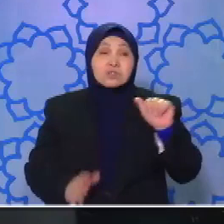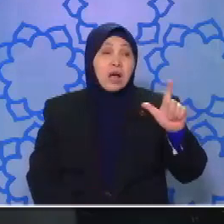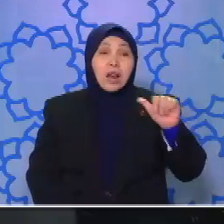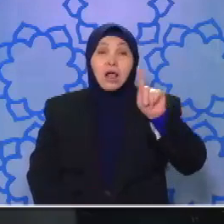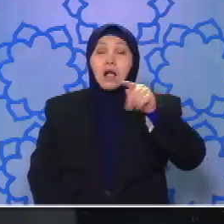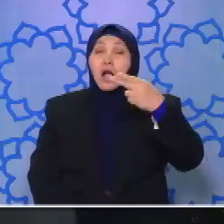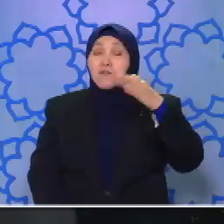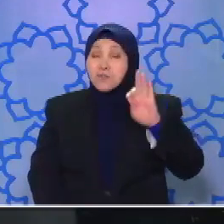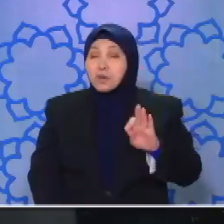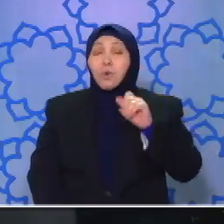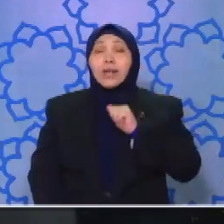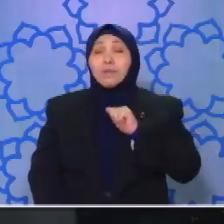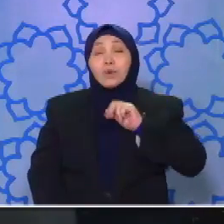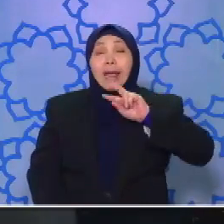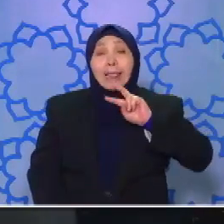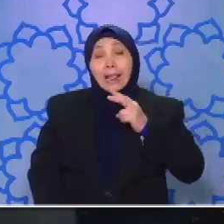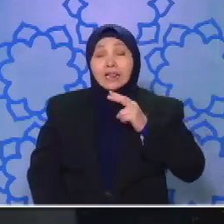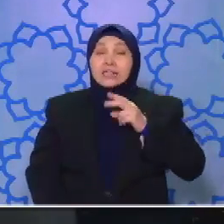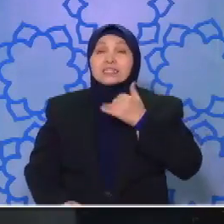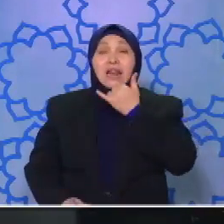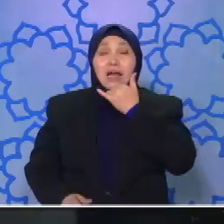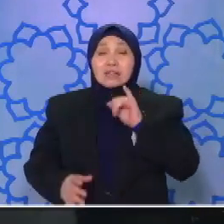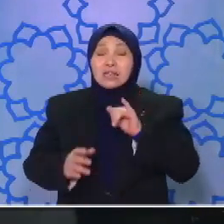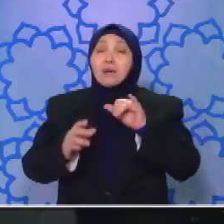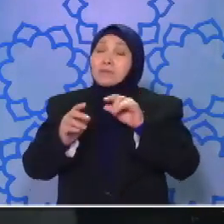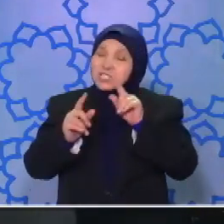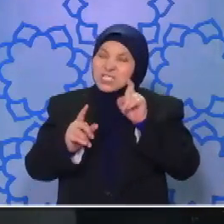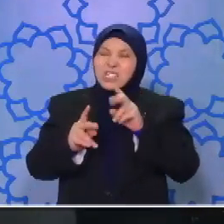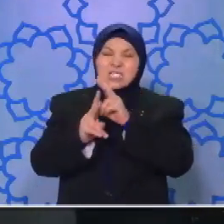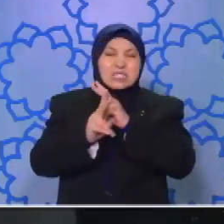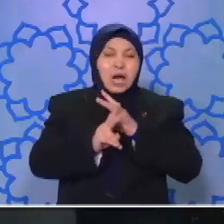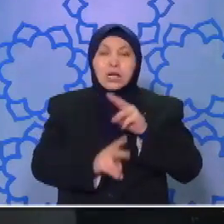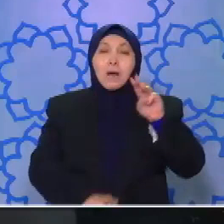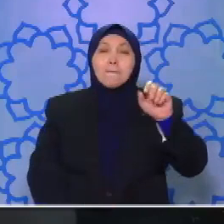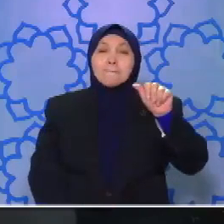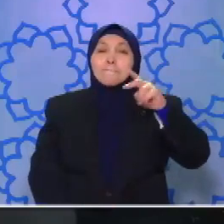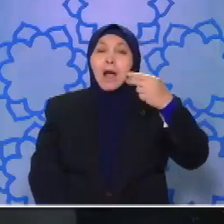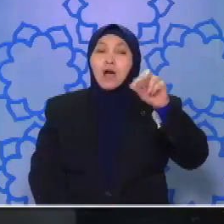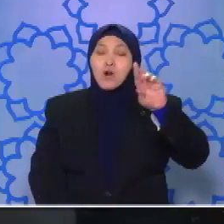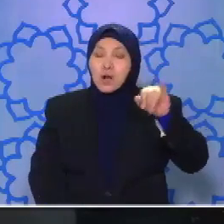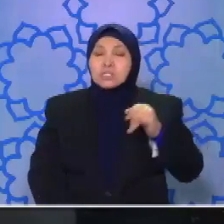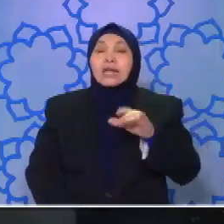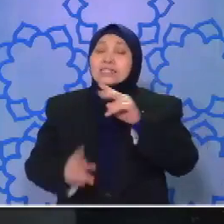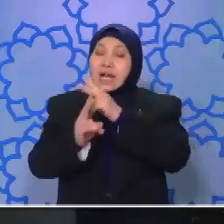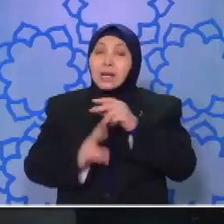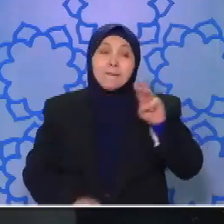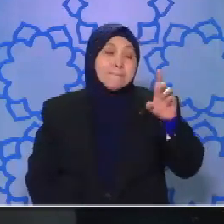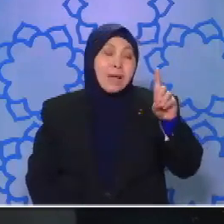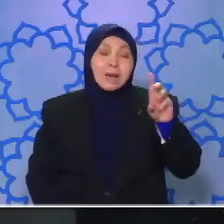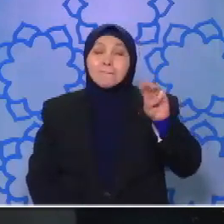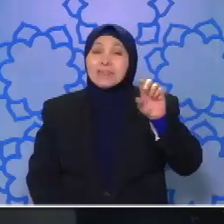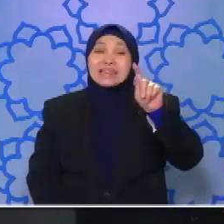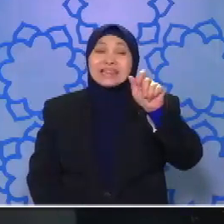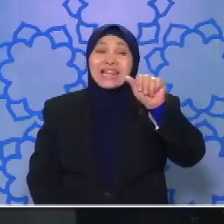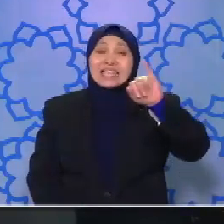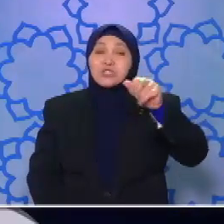tergeliat juga lidah kalau katakan kita tak jaga makhraj ya, dan juga mat-mat yang ada dalam surah ini. Baik, kita ingin